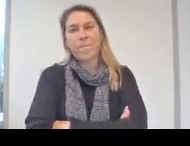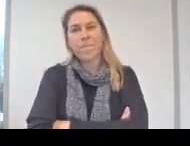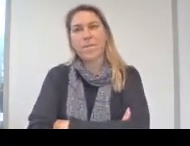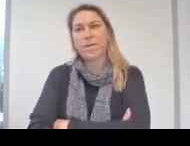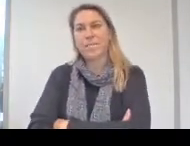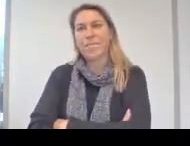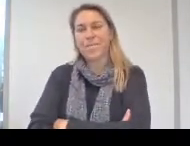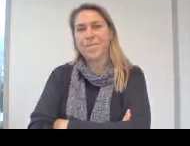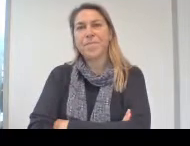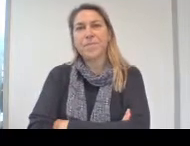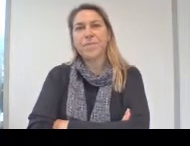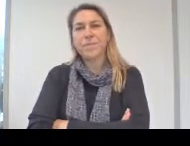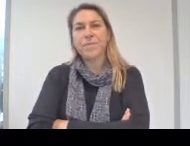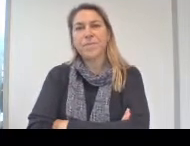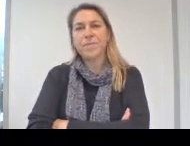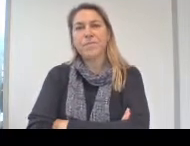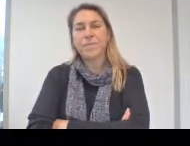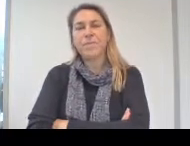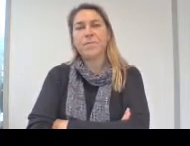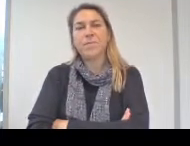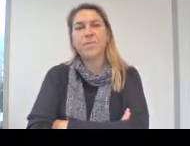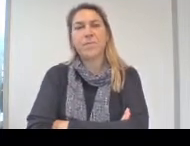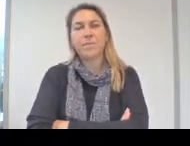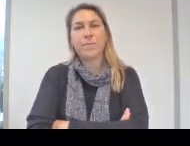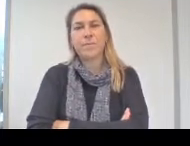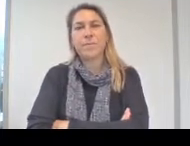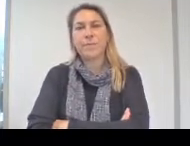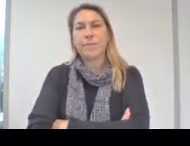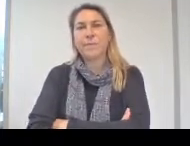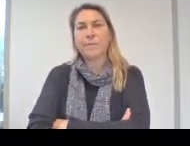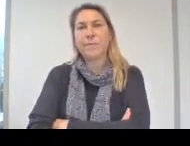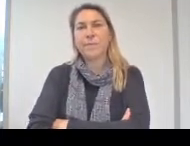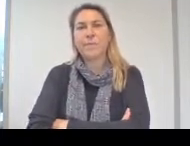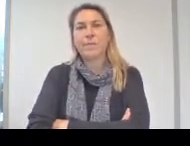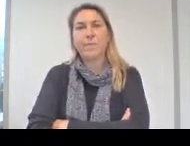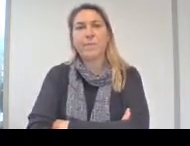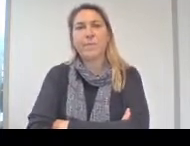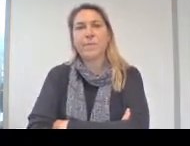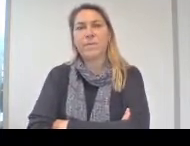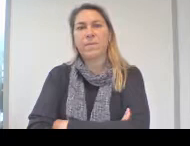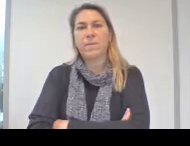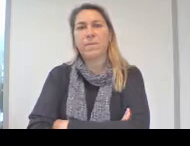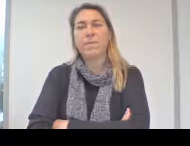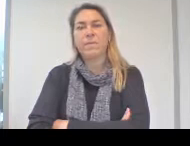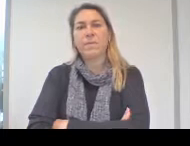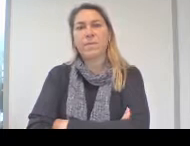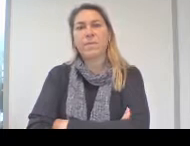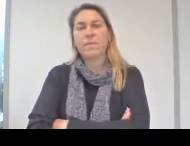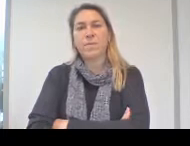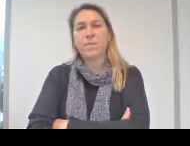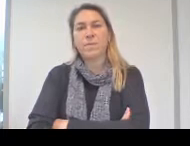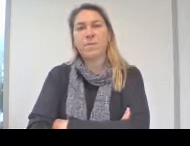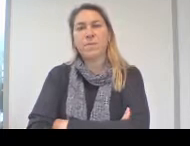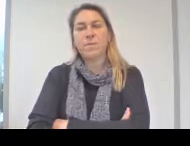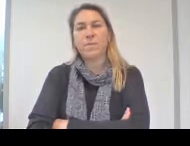classement, hein, du non classé aux 5 étoiles, mais pour une grosse partie, majoritairement enfin, en 3 étoiles. 70% des